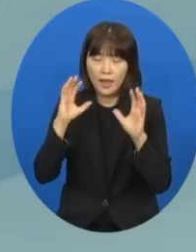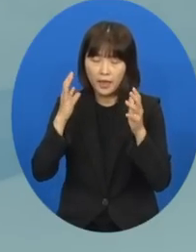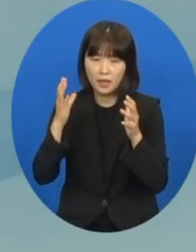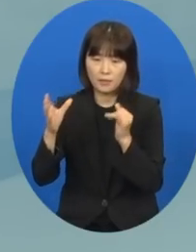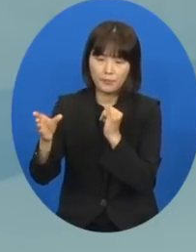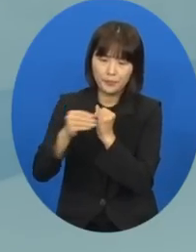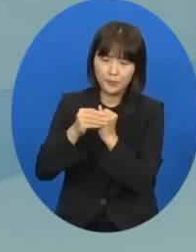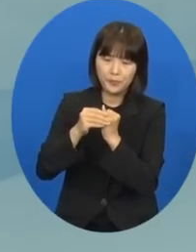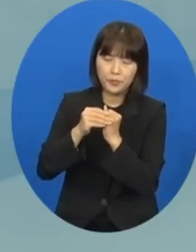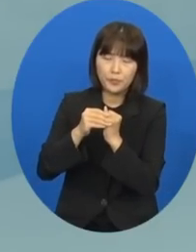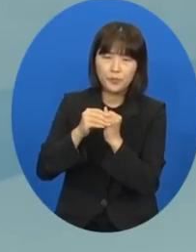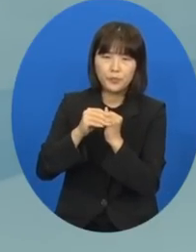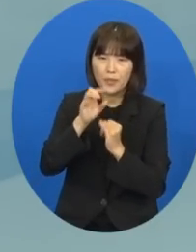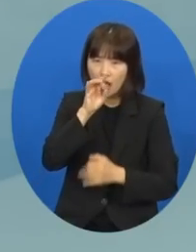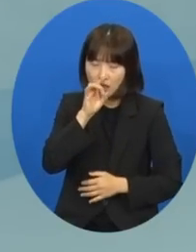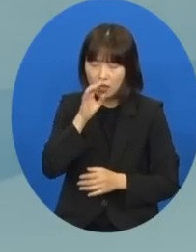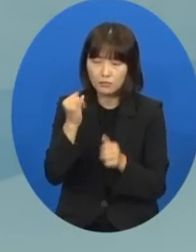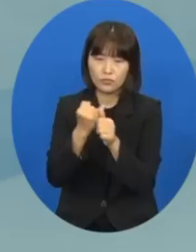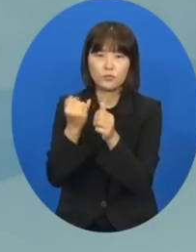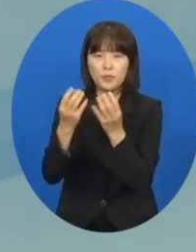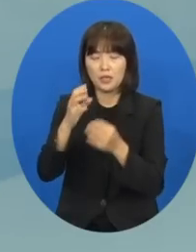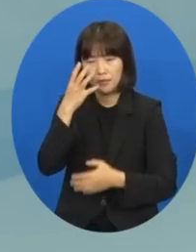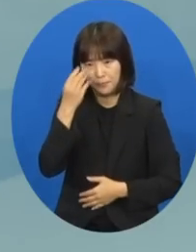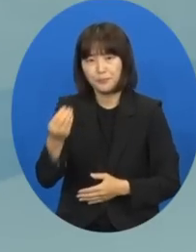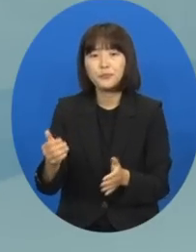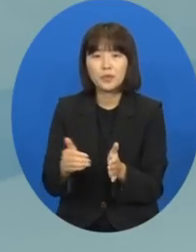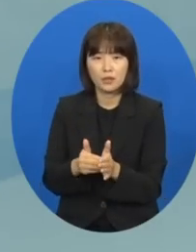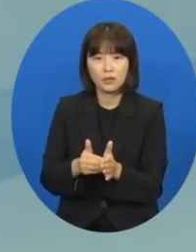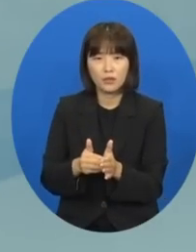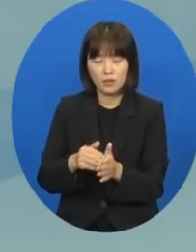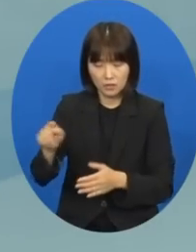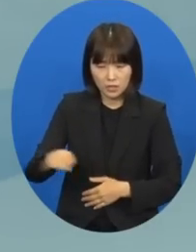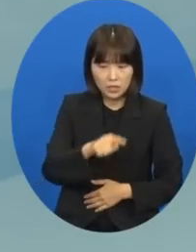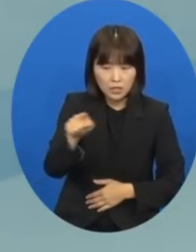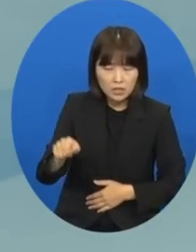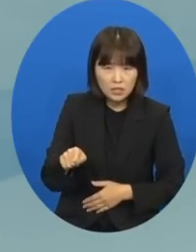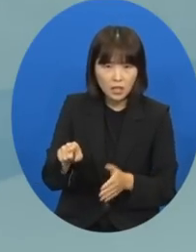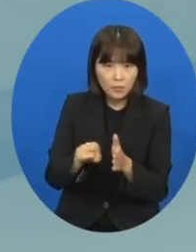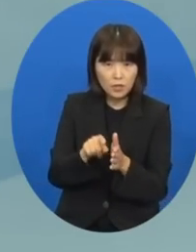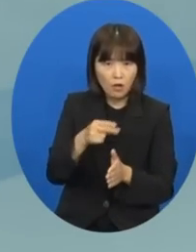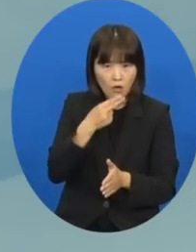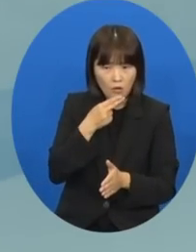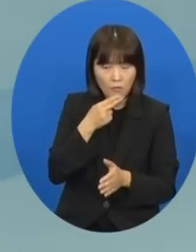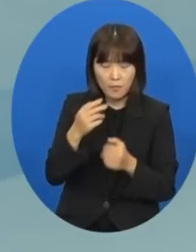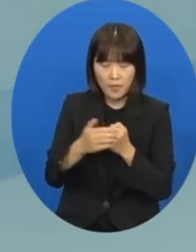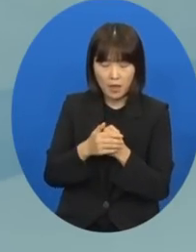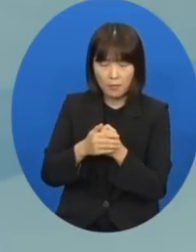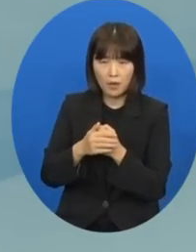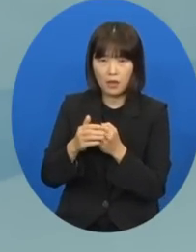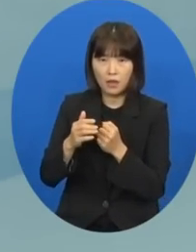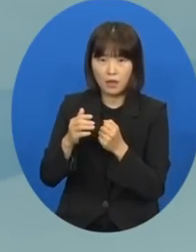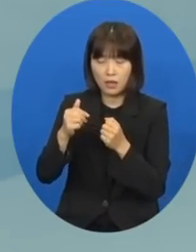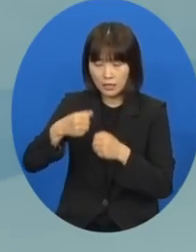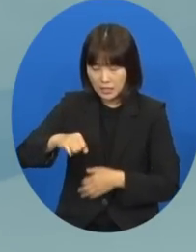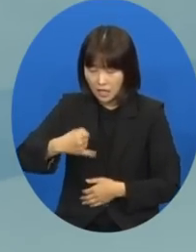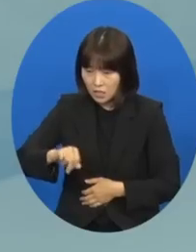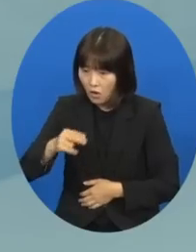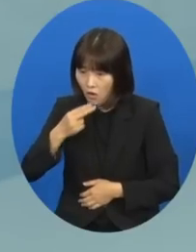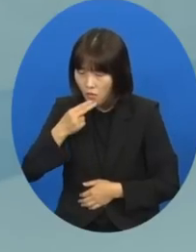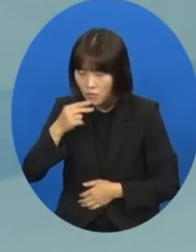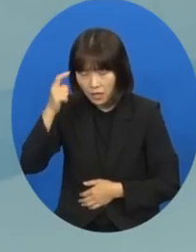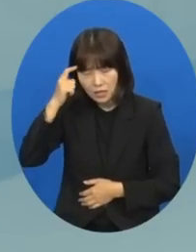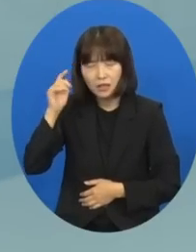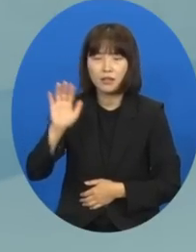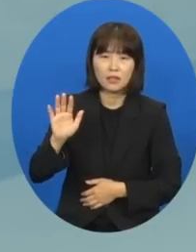봤습니다. 여러분, 저는 그들이요 믿음이 없어서 자녀가 없다라고 생각하지 않습니다. 만일 그들이